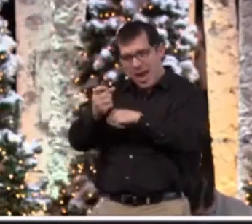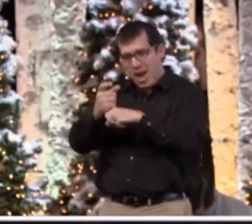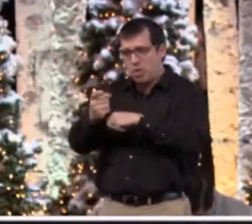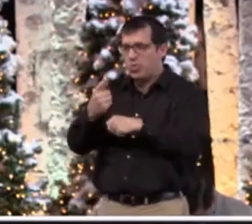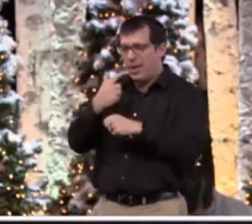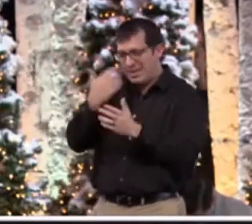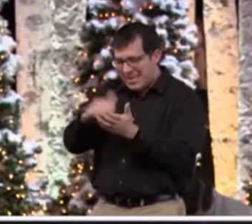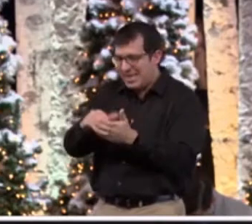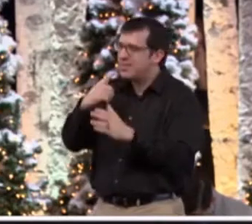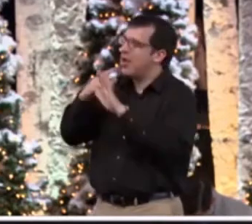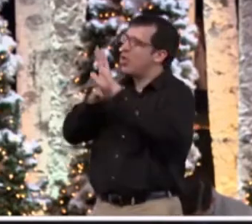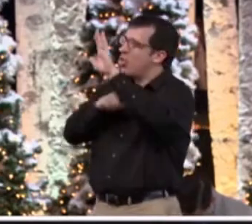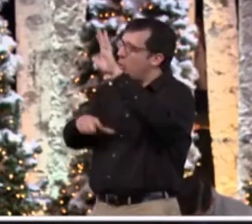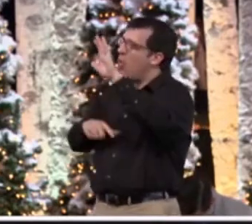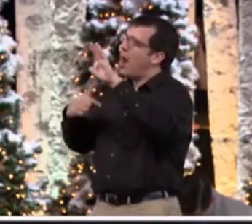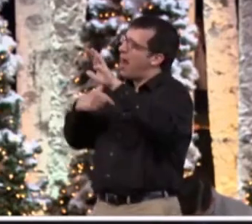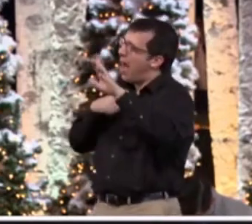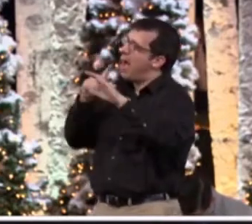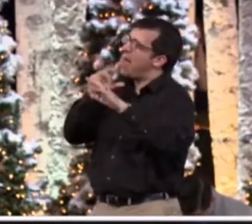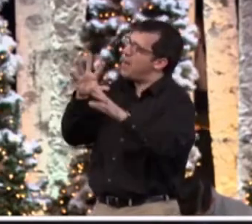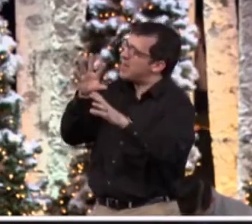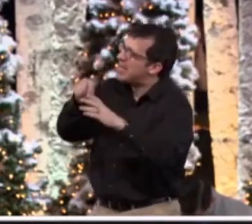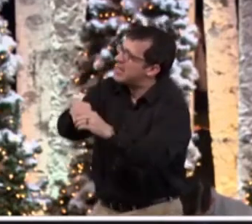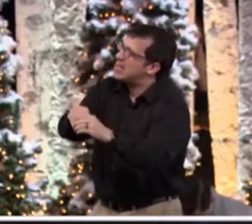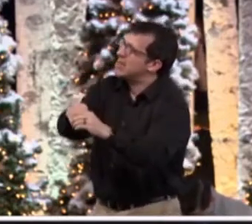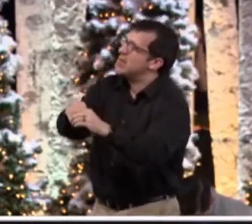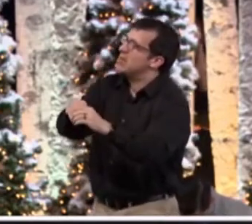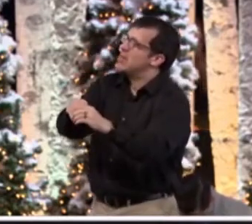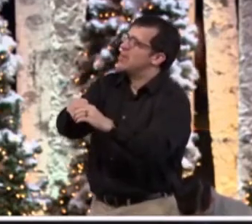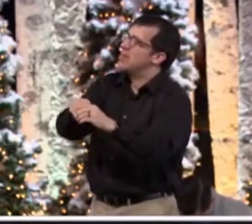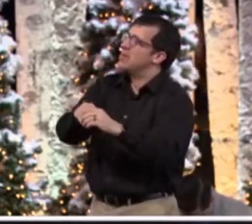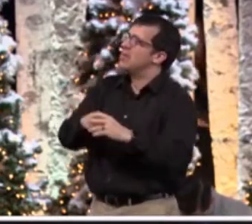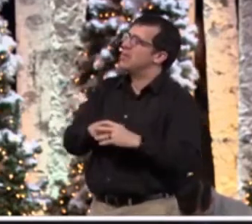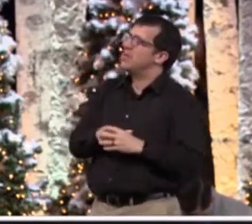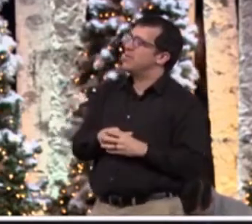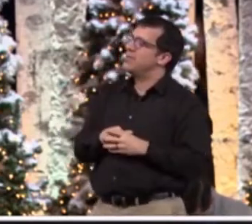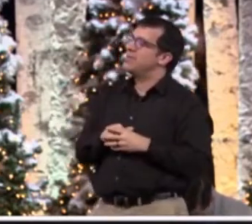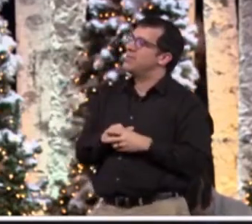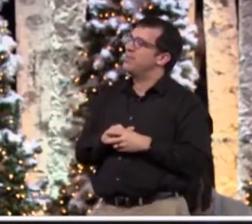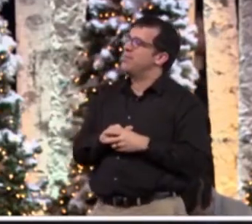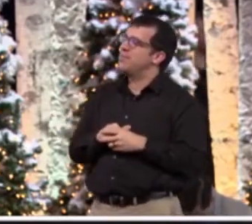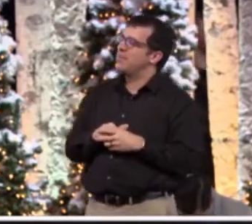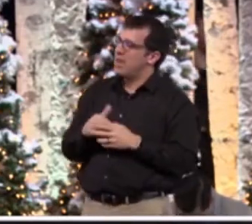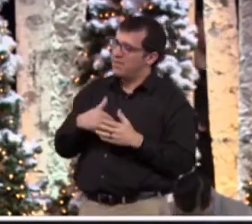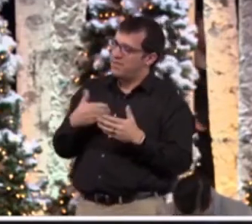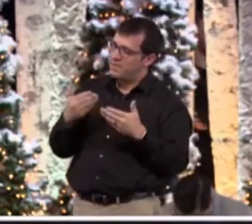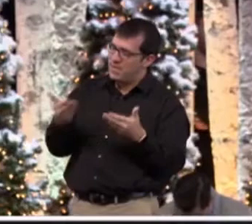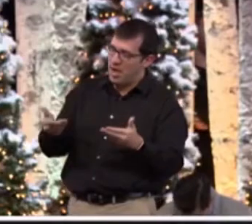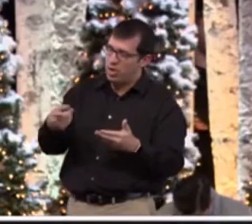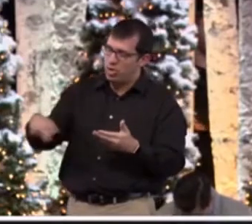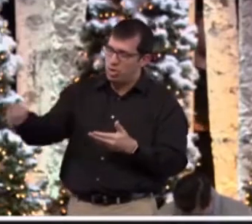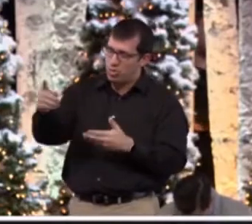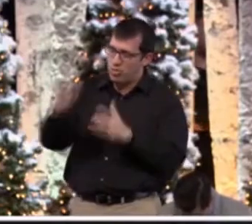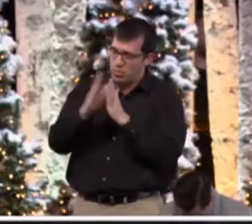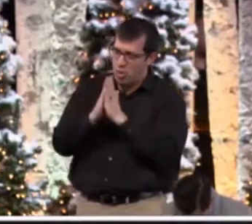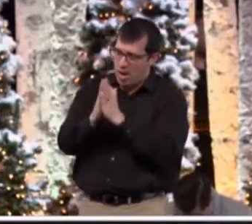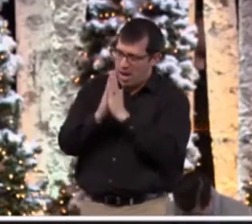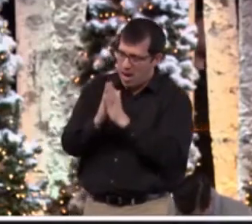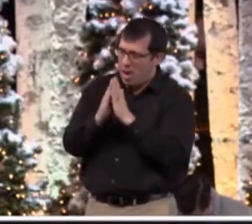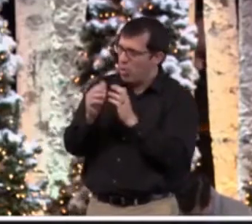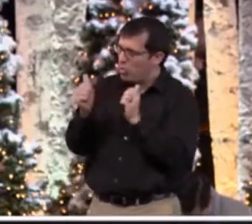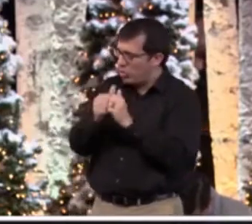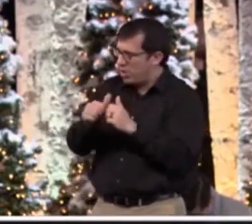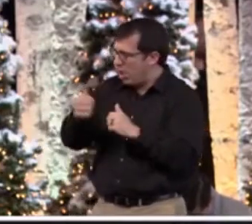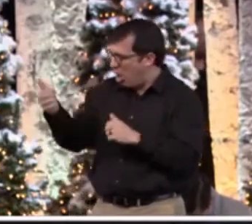गरिरहनु भएको काममा हामी पनि छौँ। एकसाथ यो संकल्प गरिरहेका अन्य